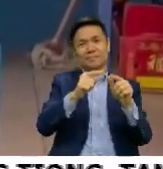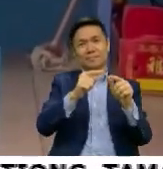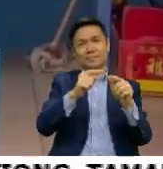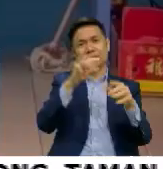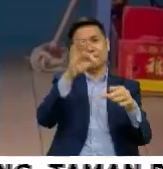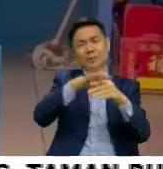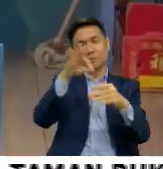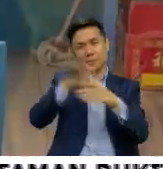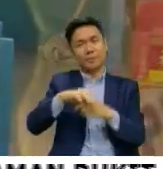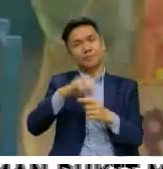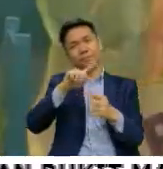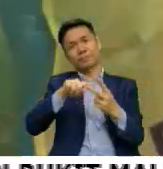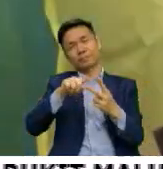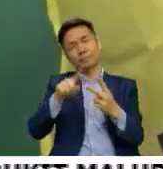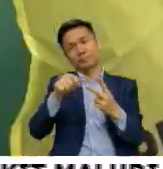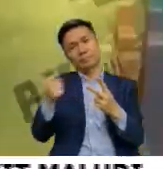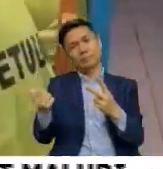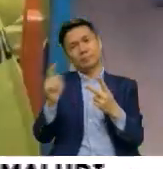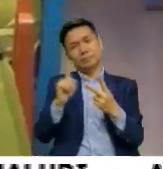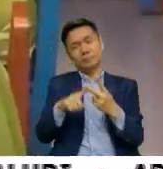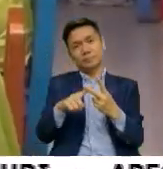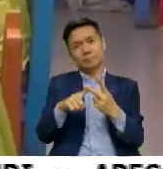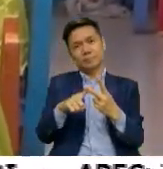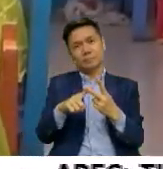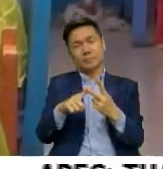kayak begitu juga dengan